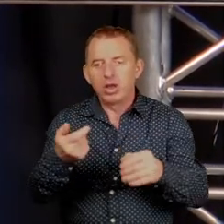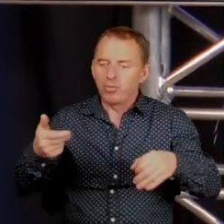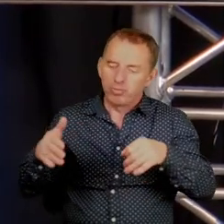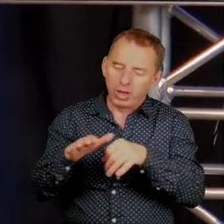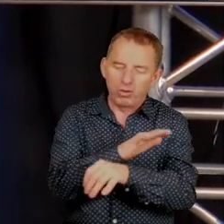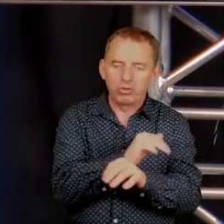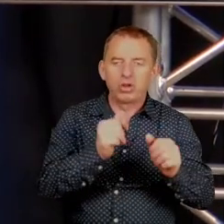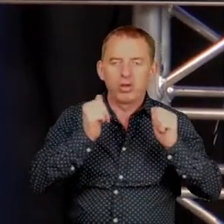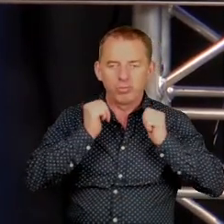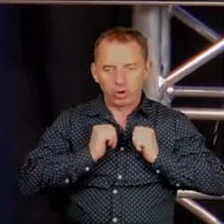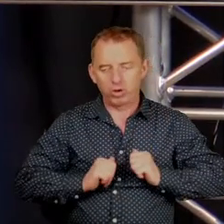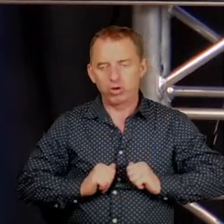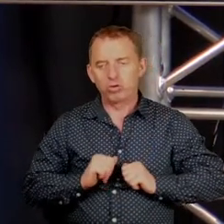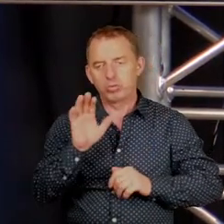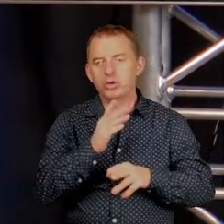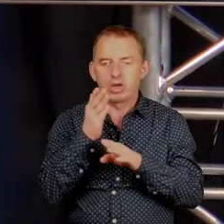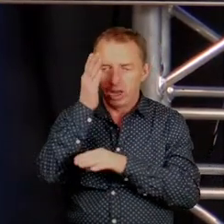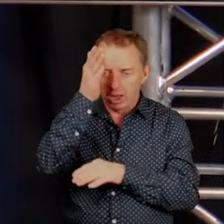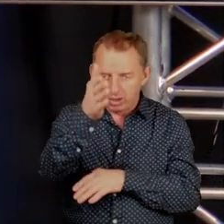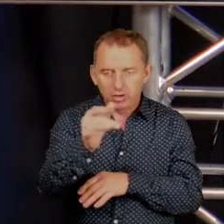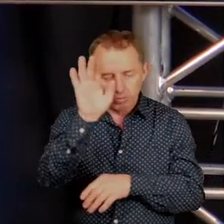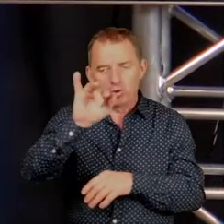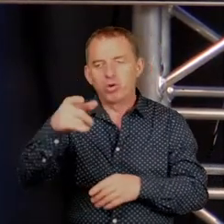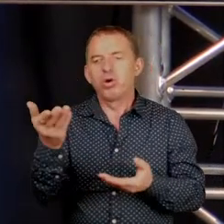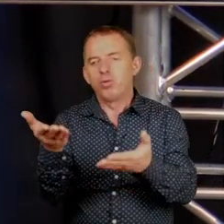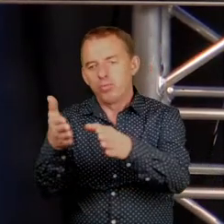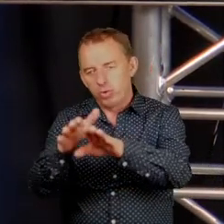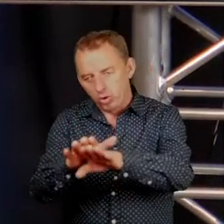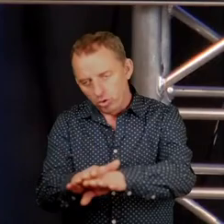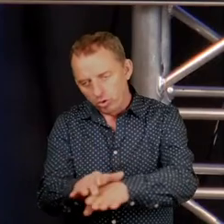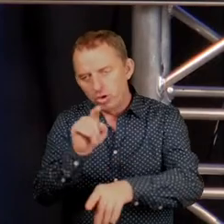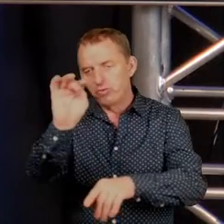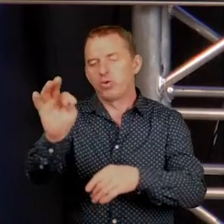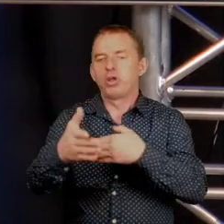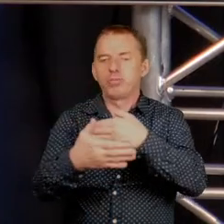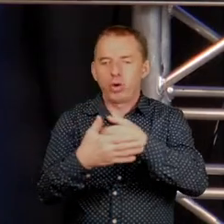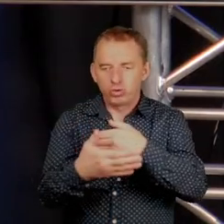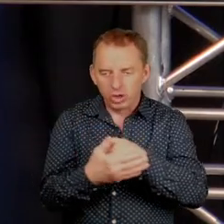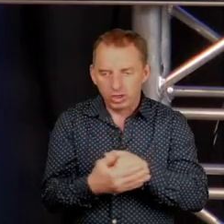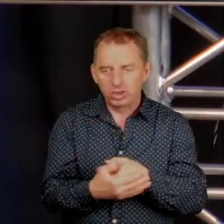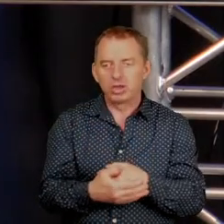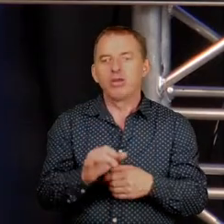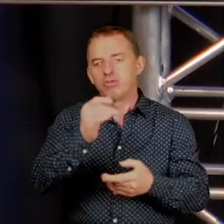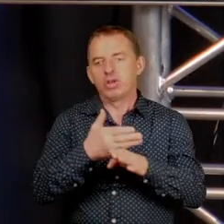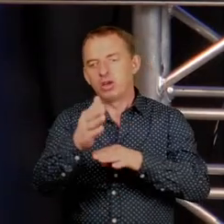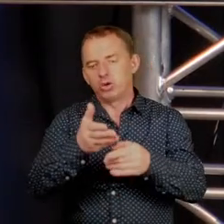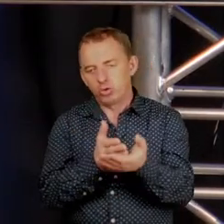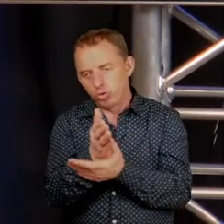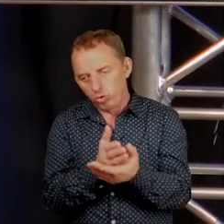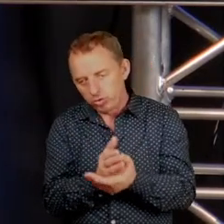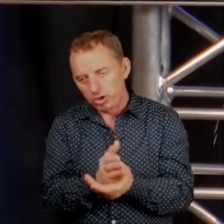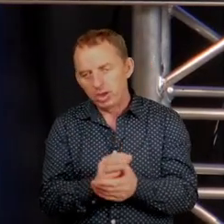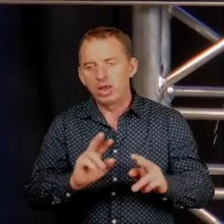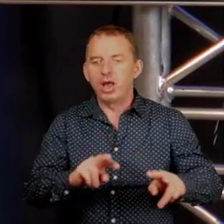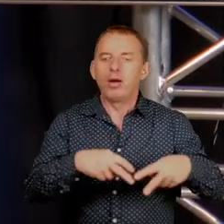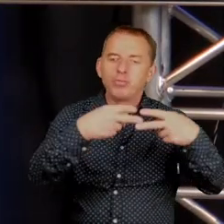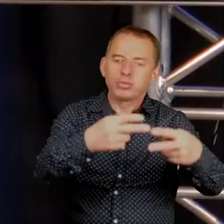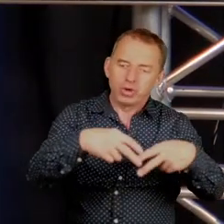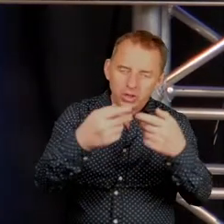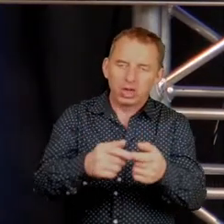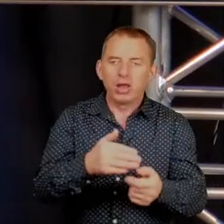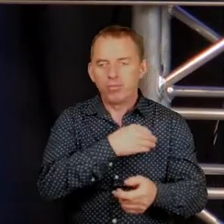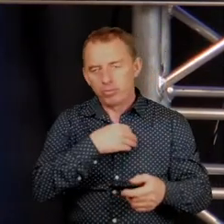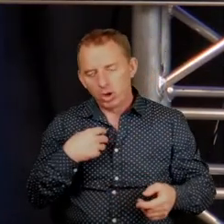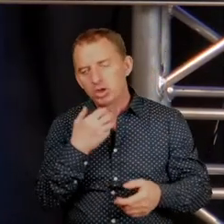pokoju Bożego i nadziei. Niech Pan Bóg błogosławi ci, tobie, twojej małżonce w dalszej służbie. Przekazuj nasze